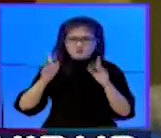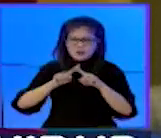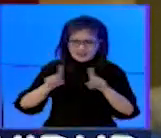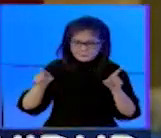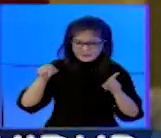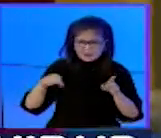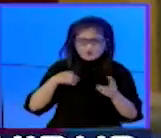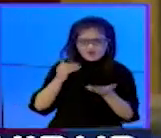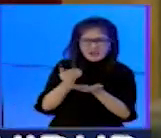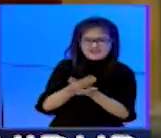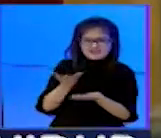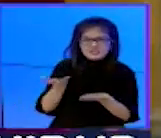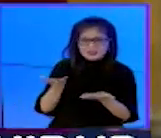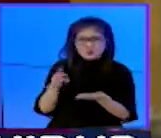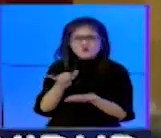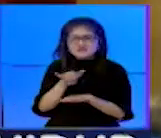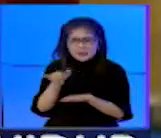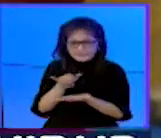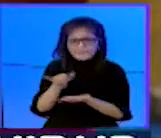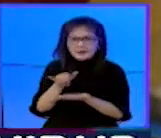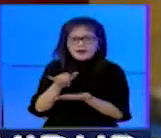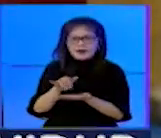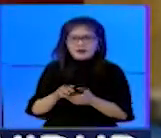gaji masih sama lah gitu.